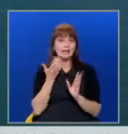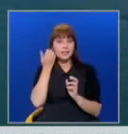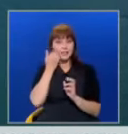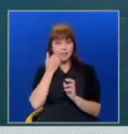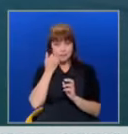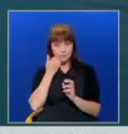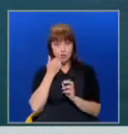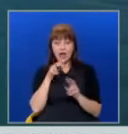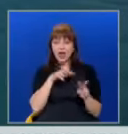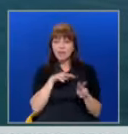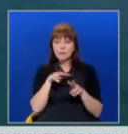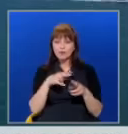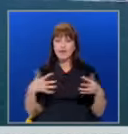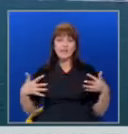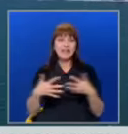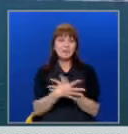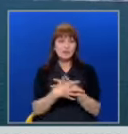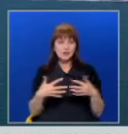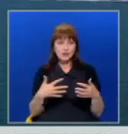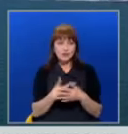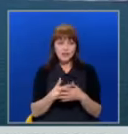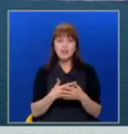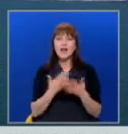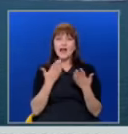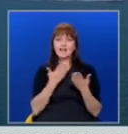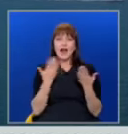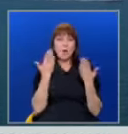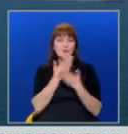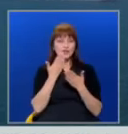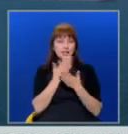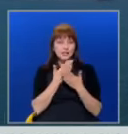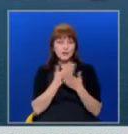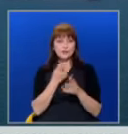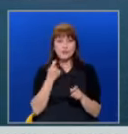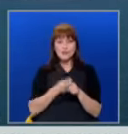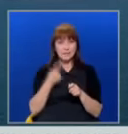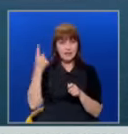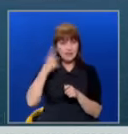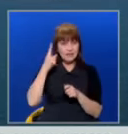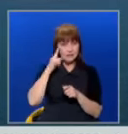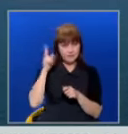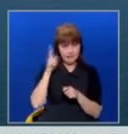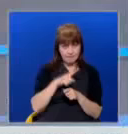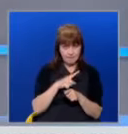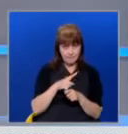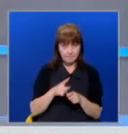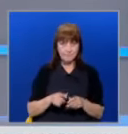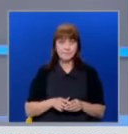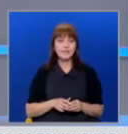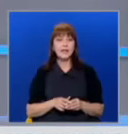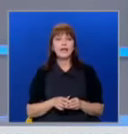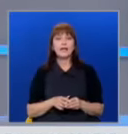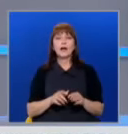и теченията в Черно море от експертите на Висшето военноморско училище се правят всеки ден.